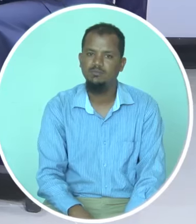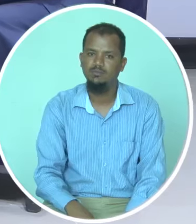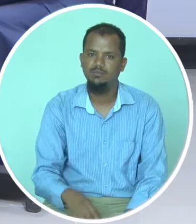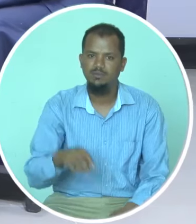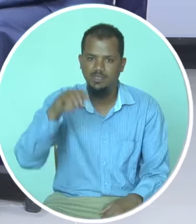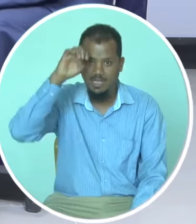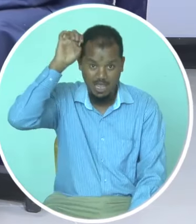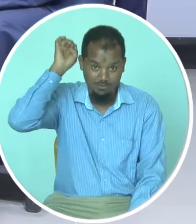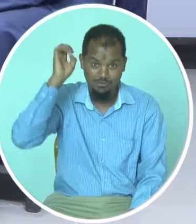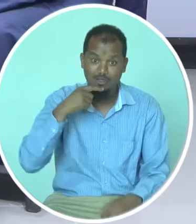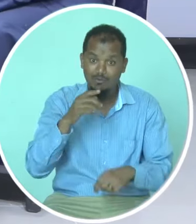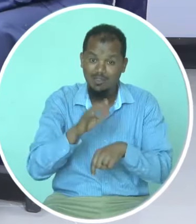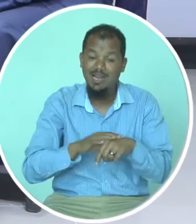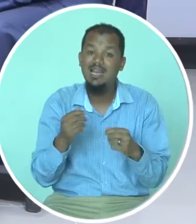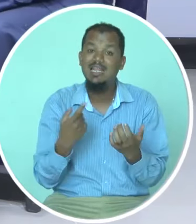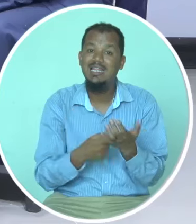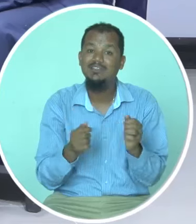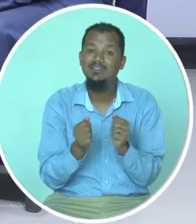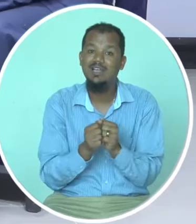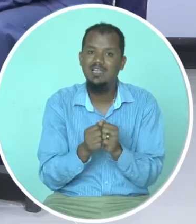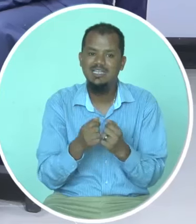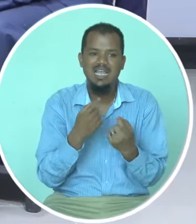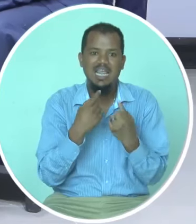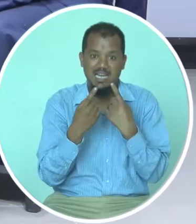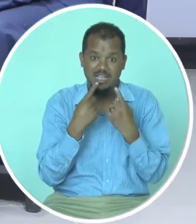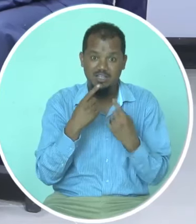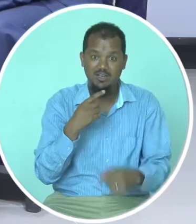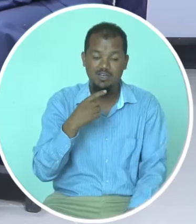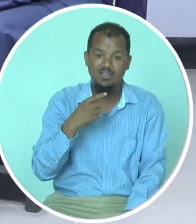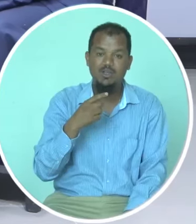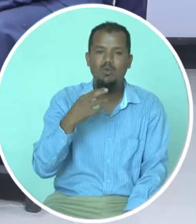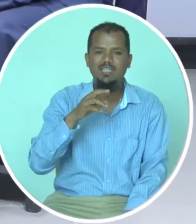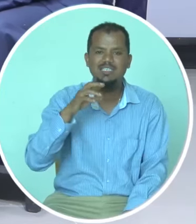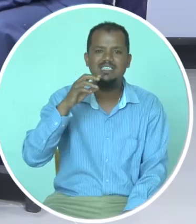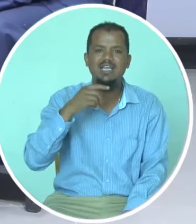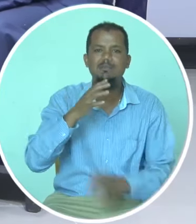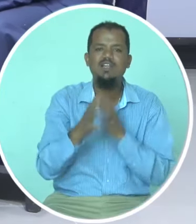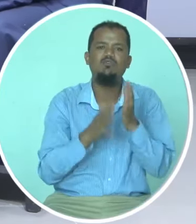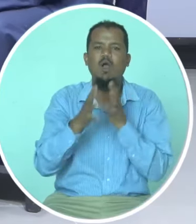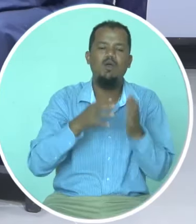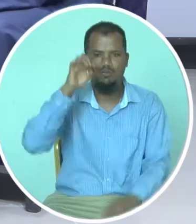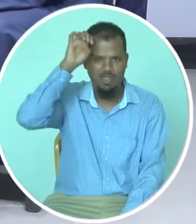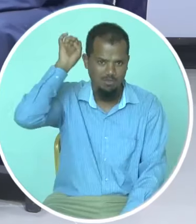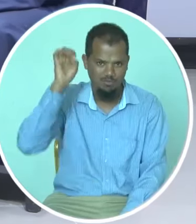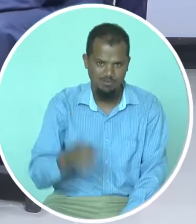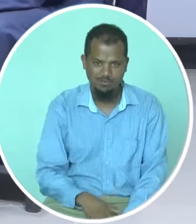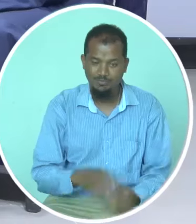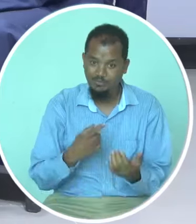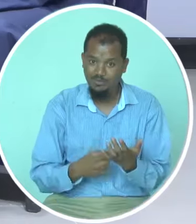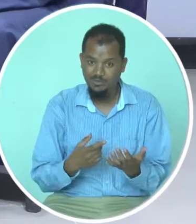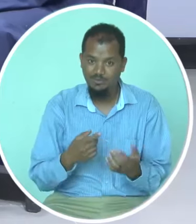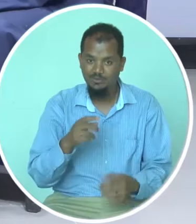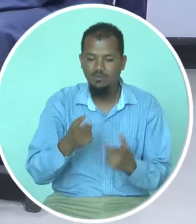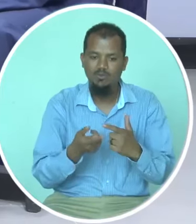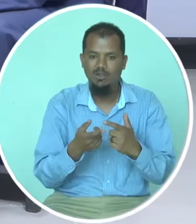ያሱን እንደዚህ ብለን ተራንና ከስም ጋር ይሄ የንግግር ቋንቋ ነው ወይስ የምልክት ቋንቋ ነው? አዎ ይሄ ነገር